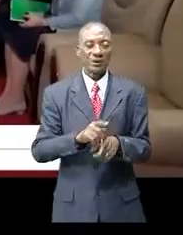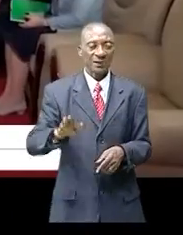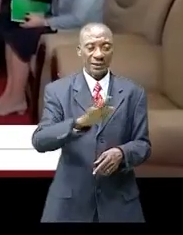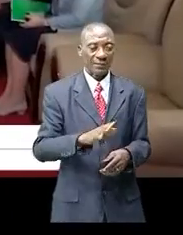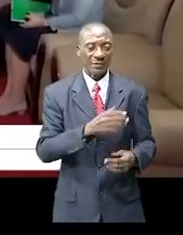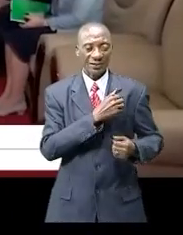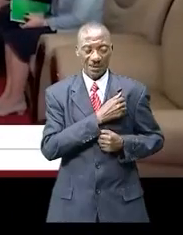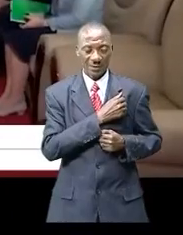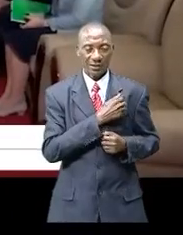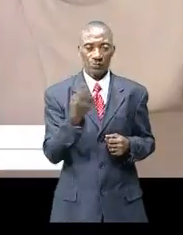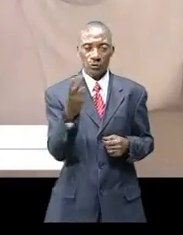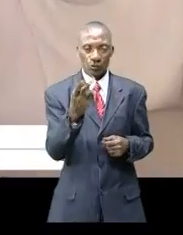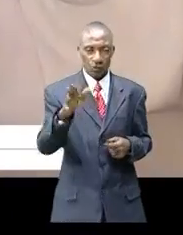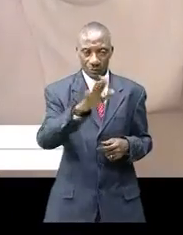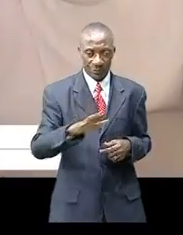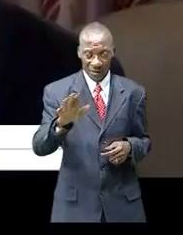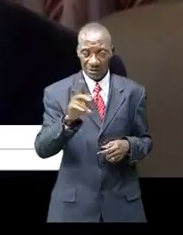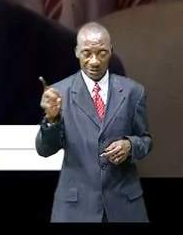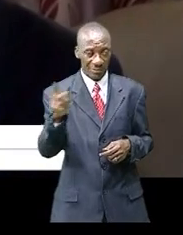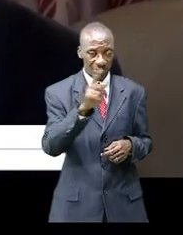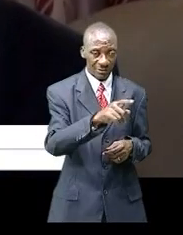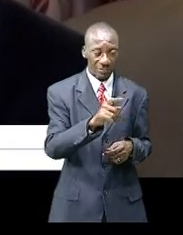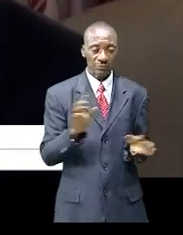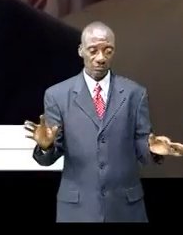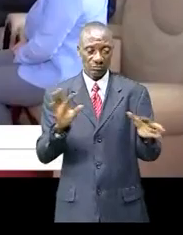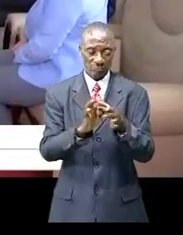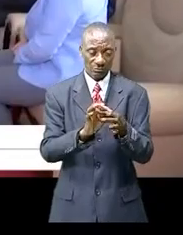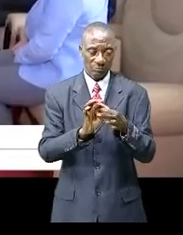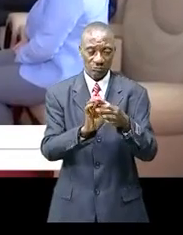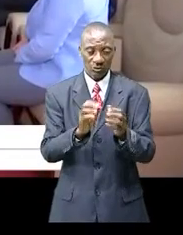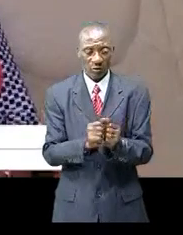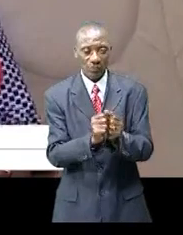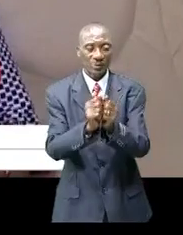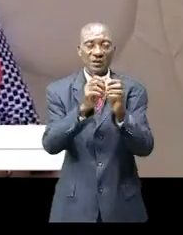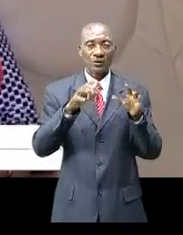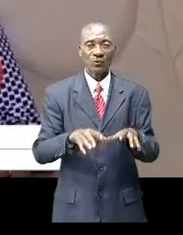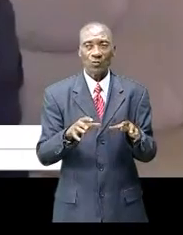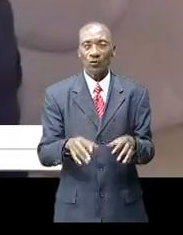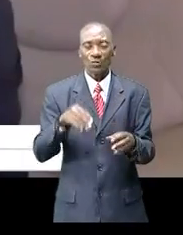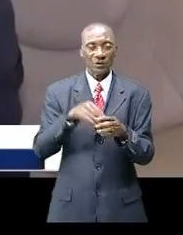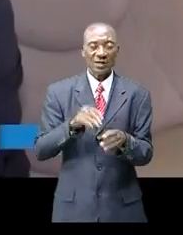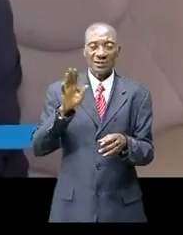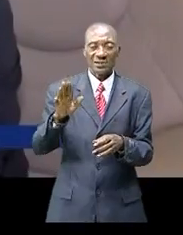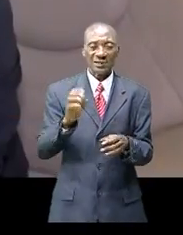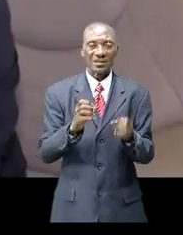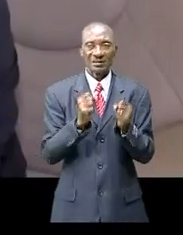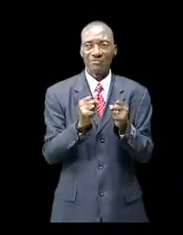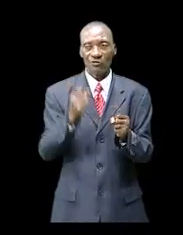nations déterminées en leur qualité de partenaires d'accompagner la République démocratique du Congo dans ses efforts de